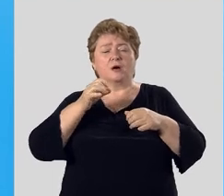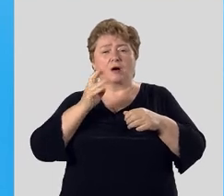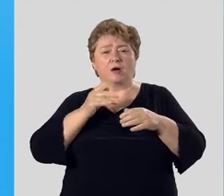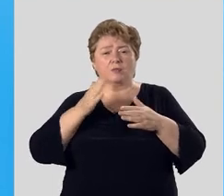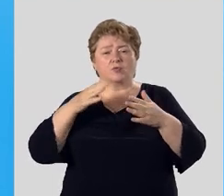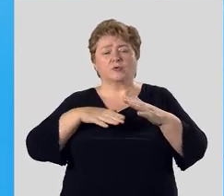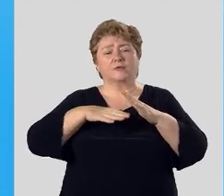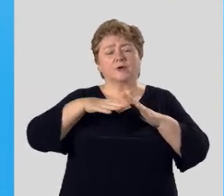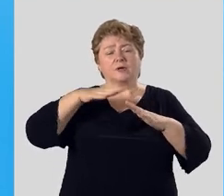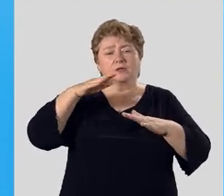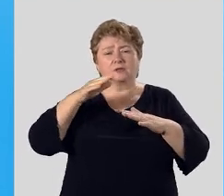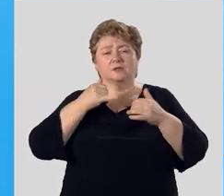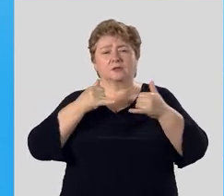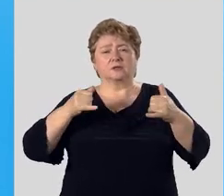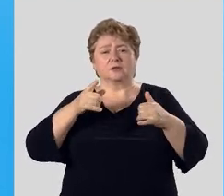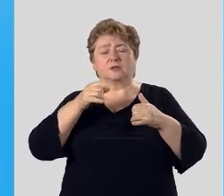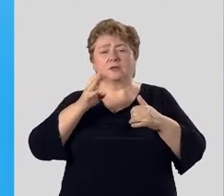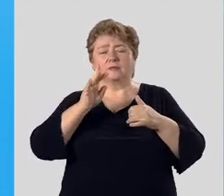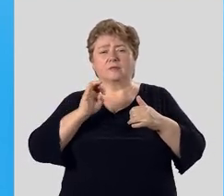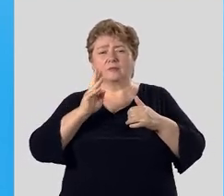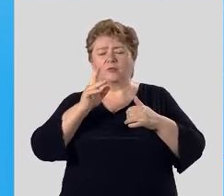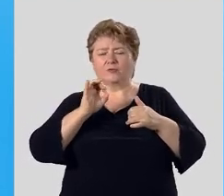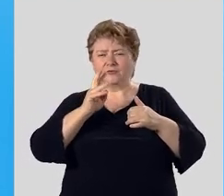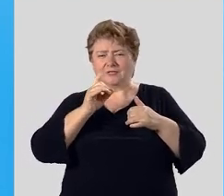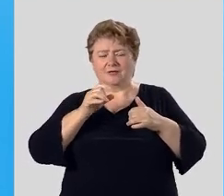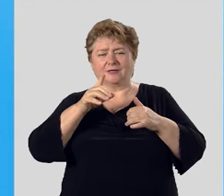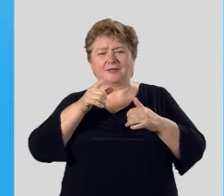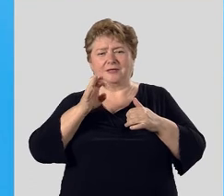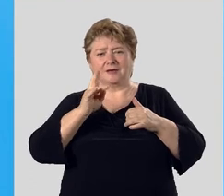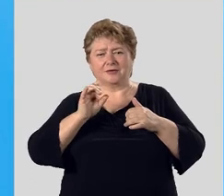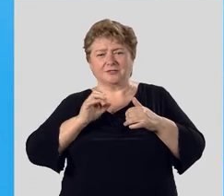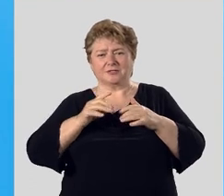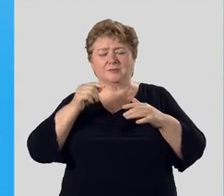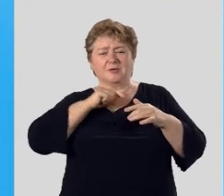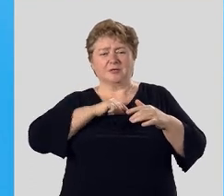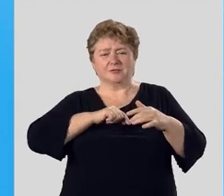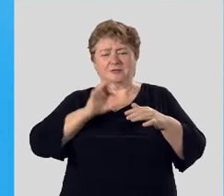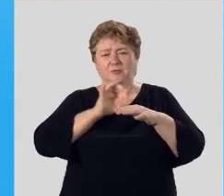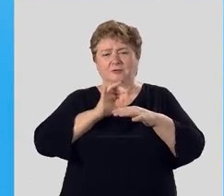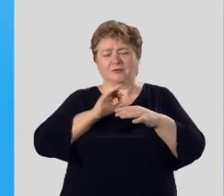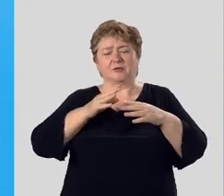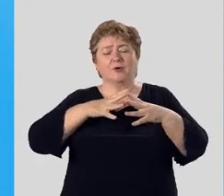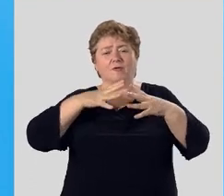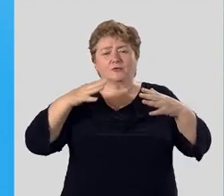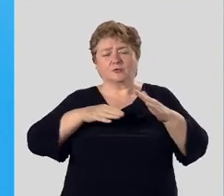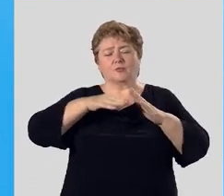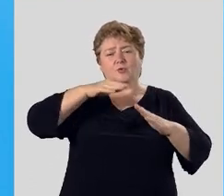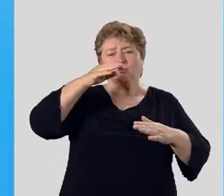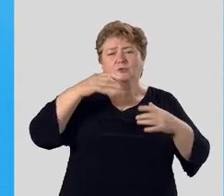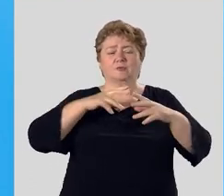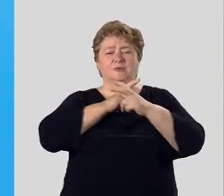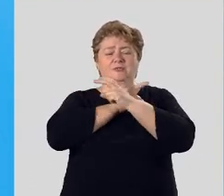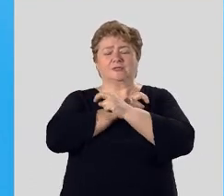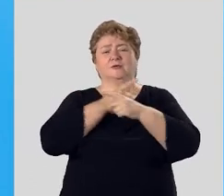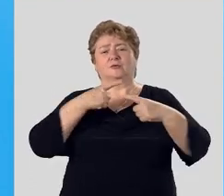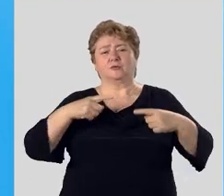то развивается гипофизарный гигантизм. Заболевание, характеризующееся чрезмерным ростом скелета